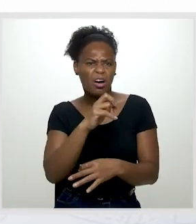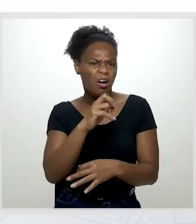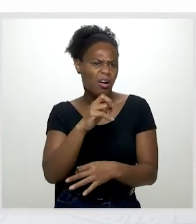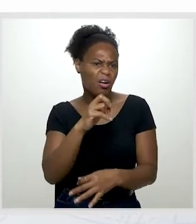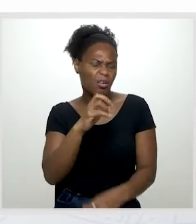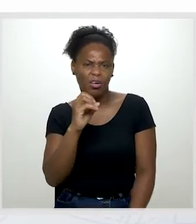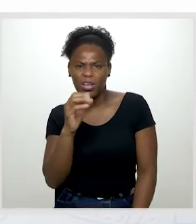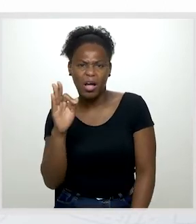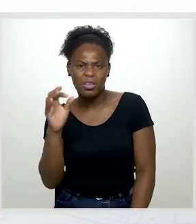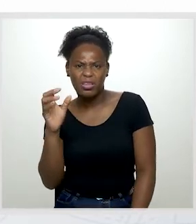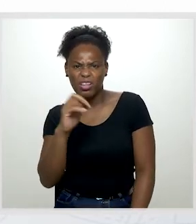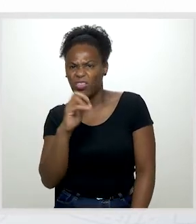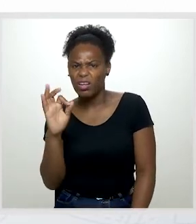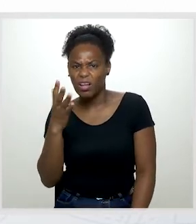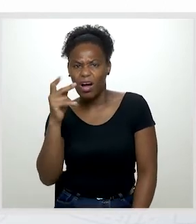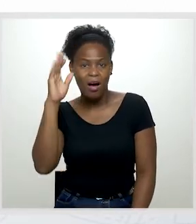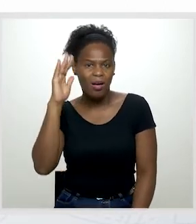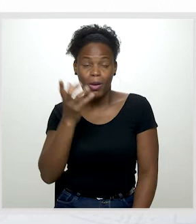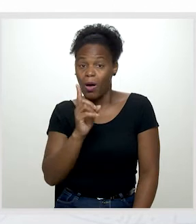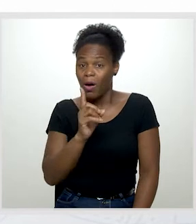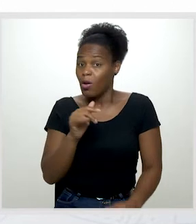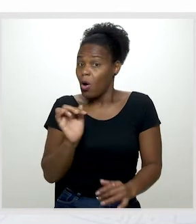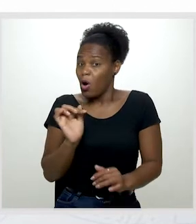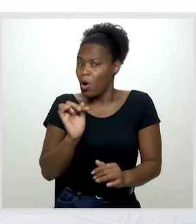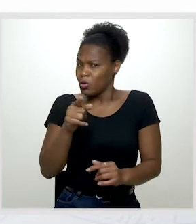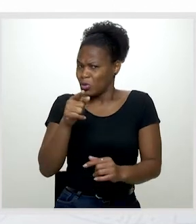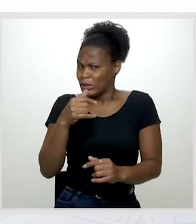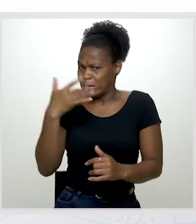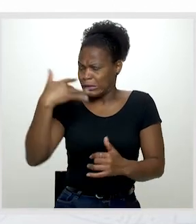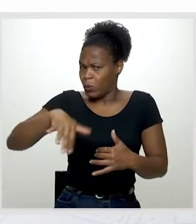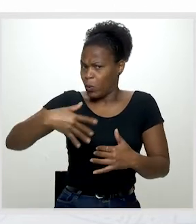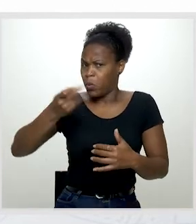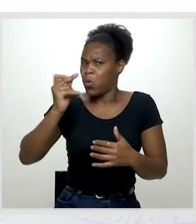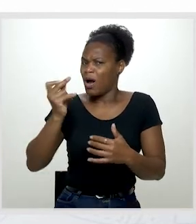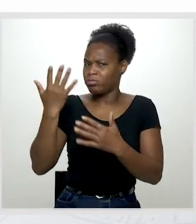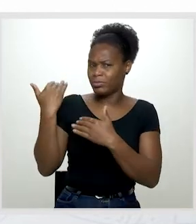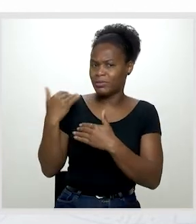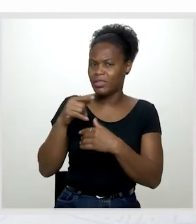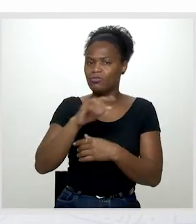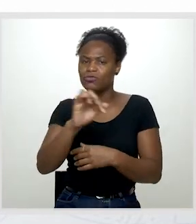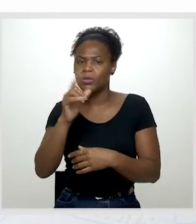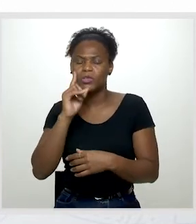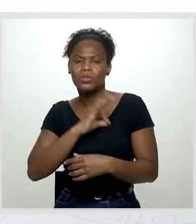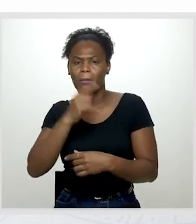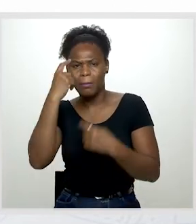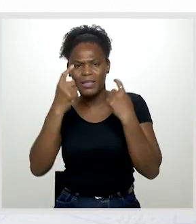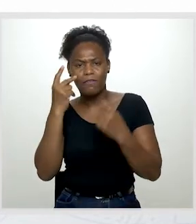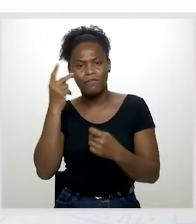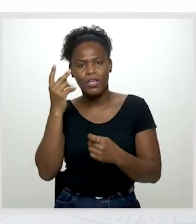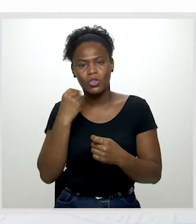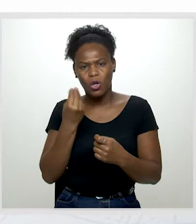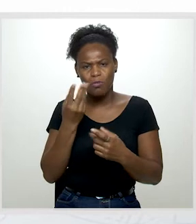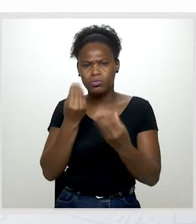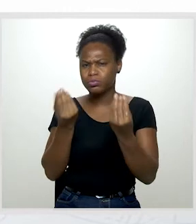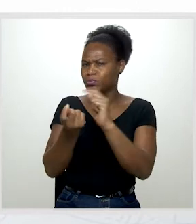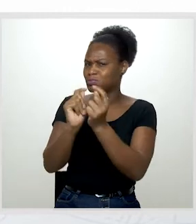non? Non, tu exagères. Depuis une dizaine d'années maintenant. Et vous, madame, vous pensez que la vie des jeunes a